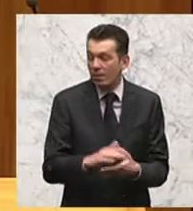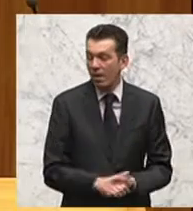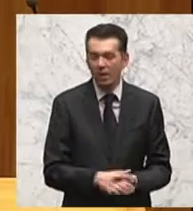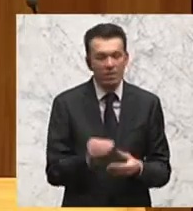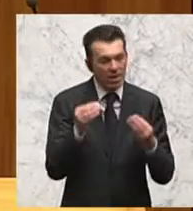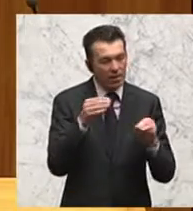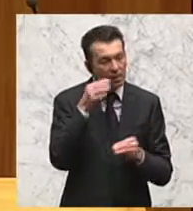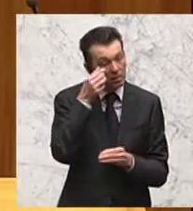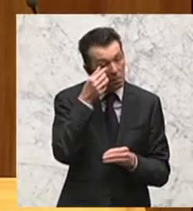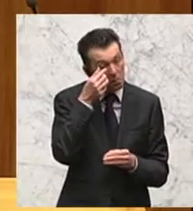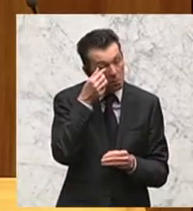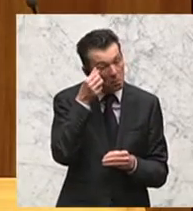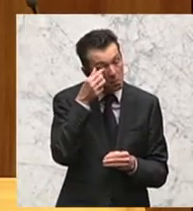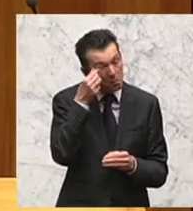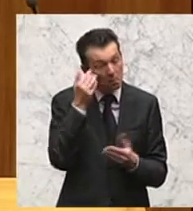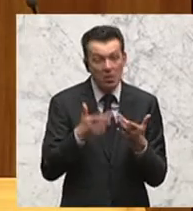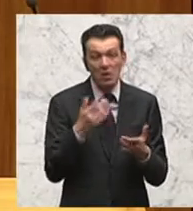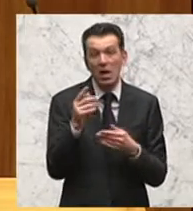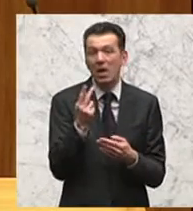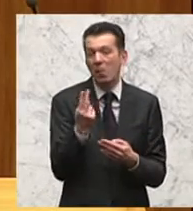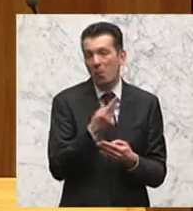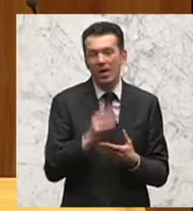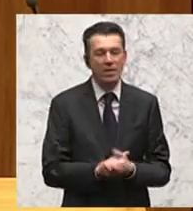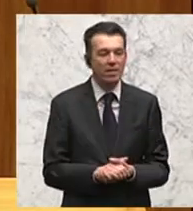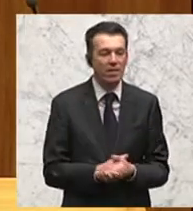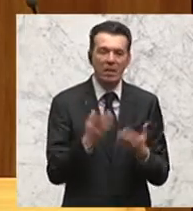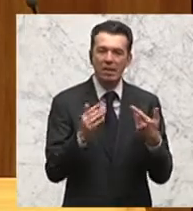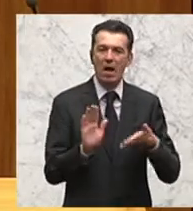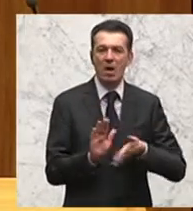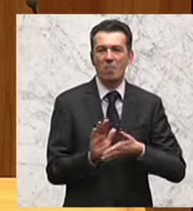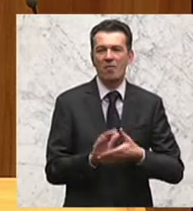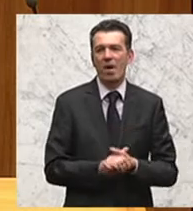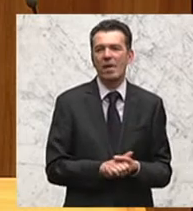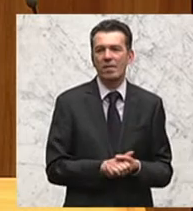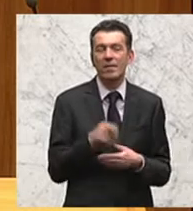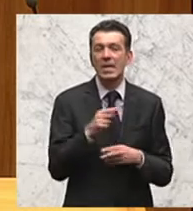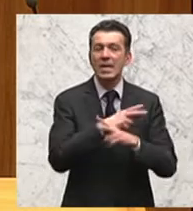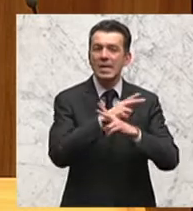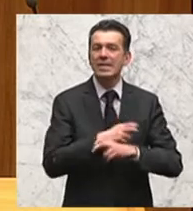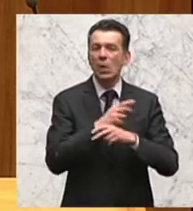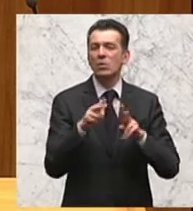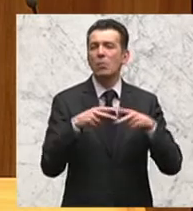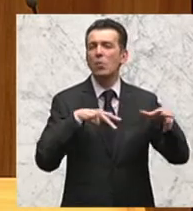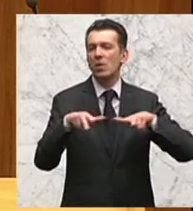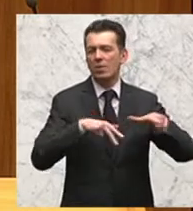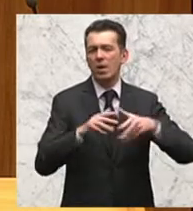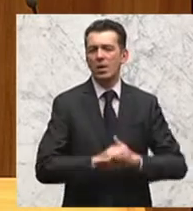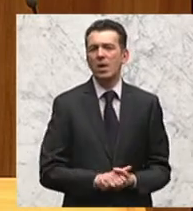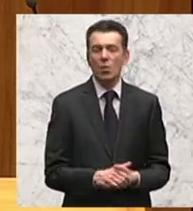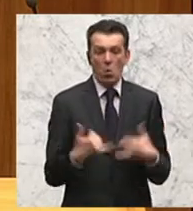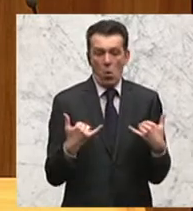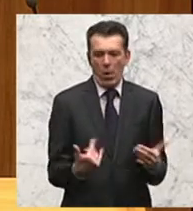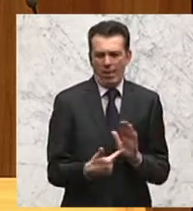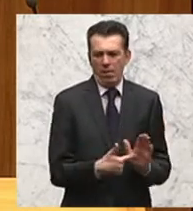Herren, ich vermute, beides ist der Fall. Die Zahlen sprechen für sich. Diese österreichische Bundesregierung, wie sie sich heute